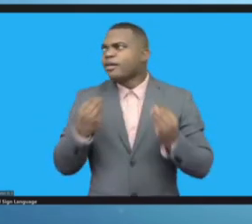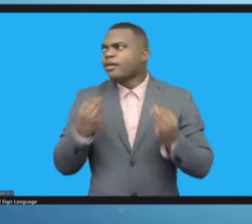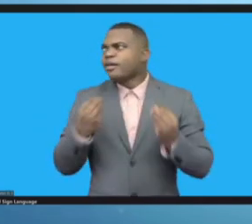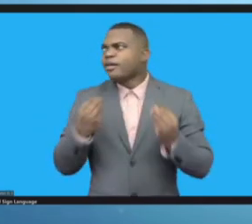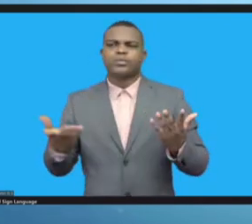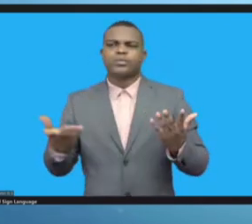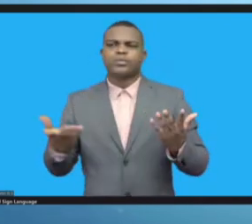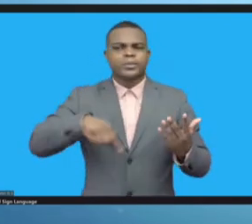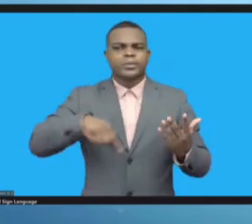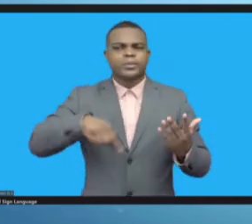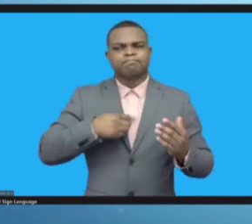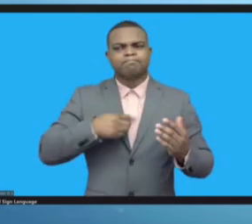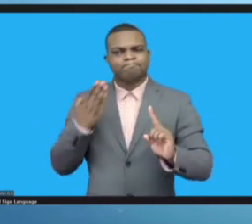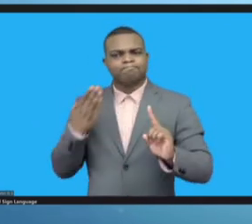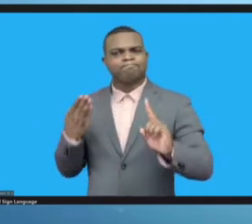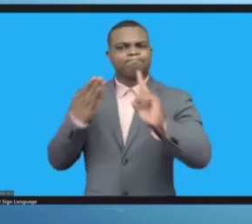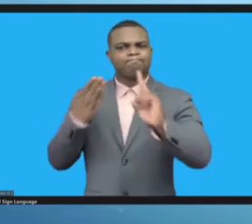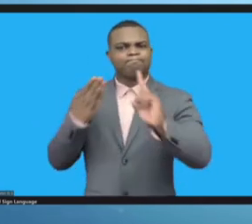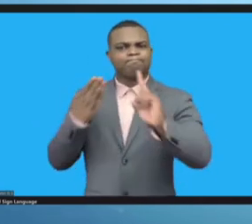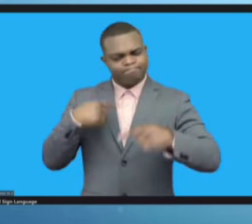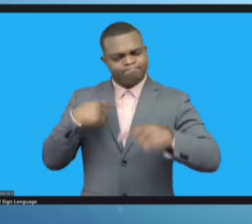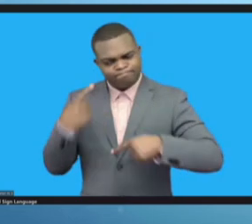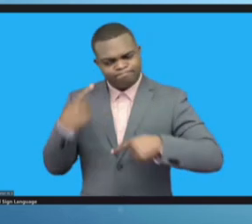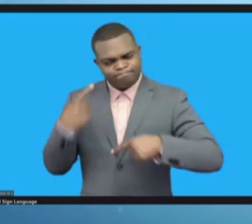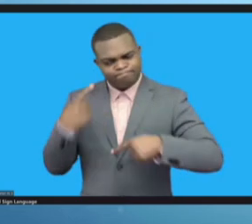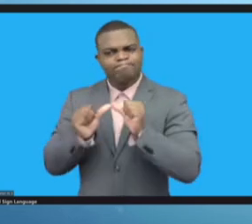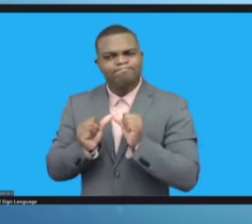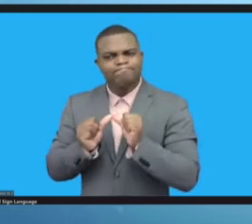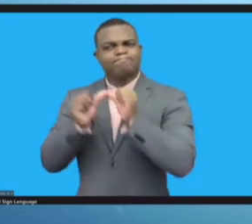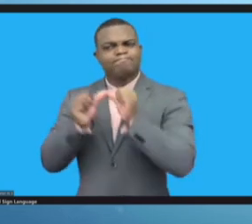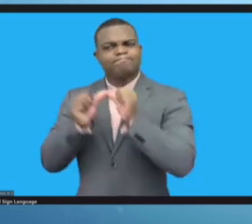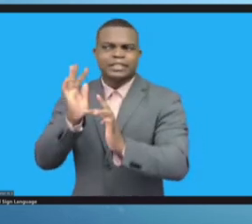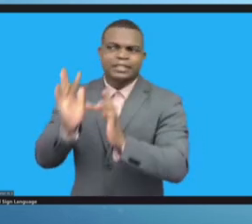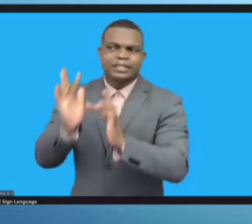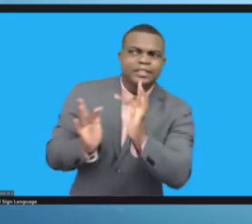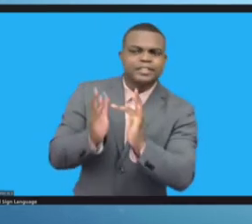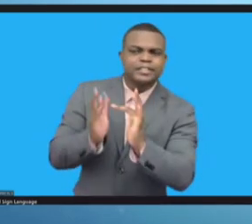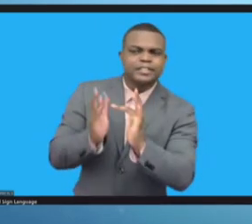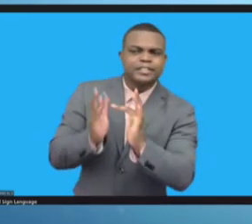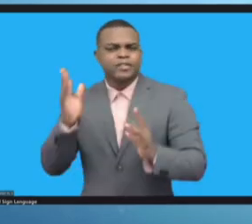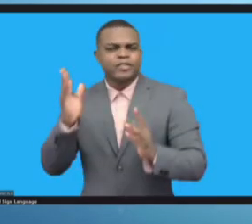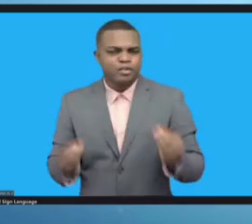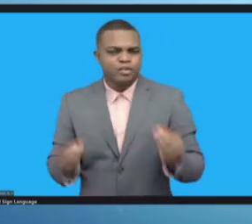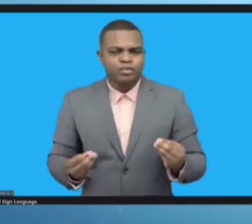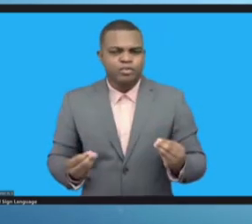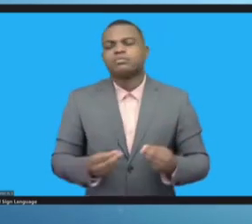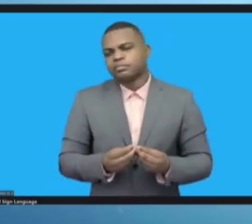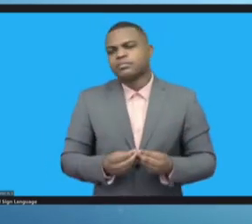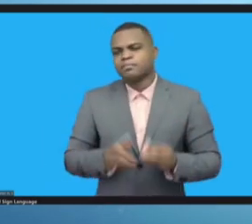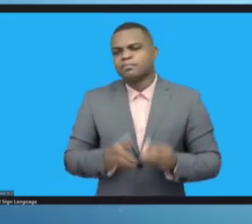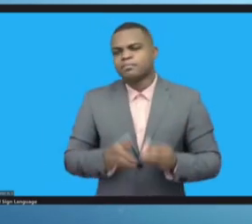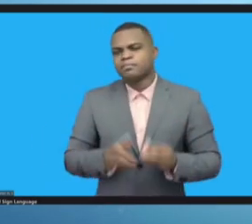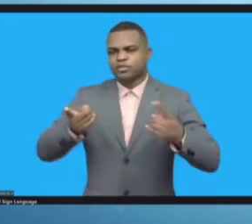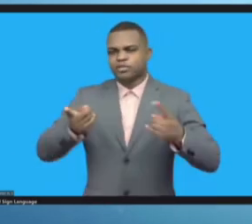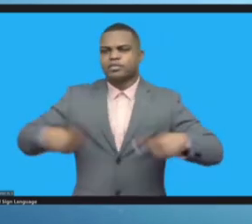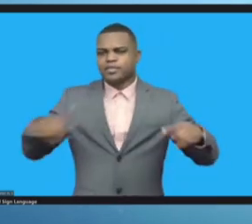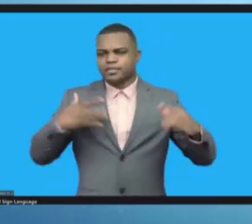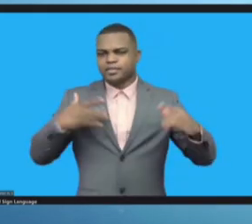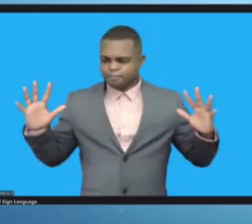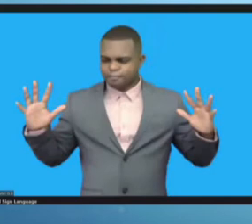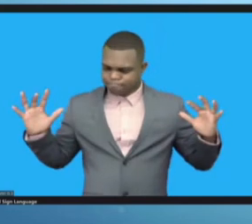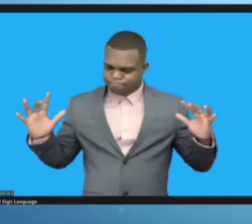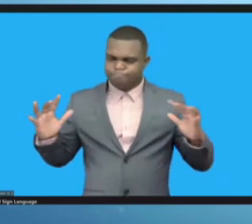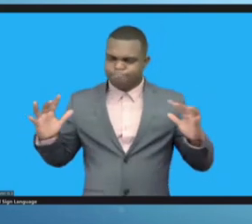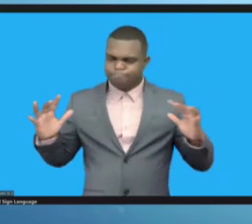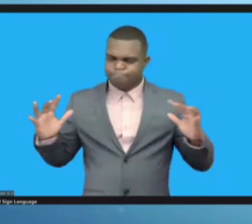notre vivant? Il y a un besoin pour une approche multiple qui va répondre et s'aligner aux 5 priorités qui, à